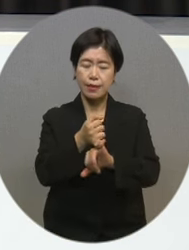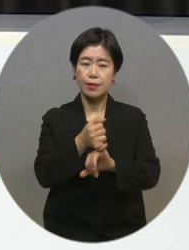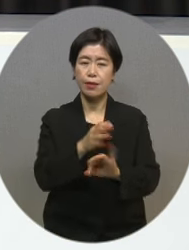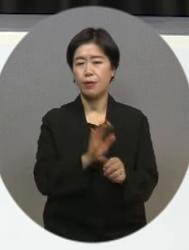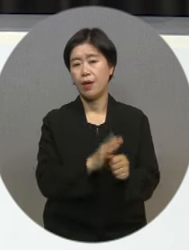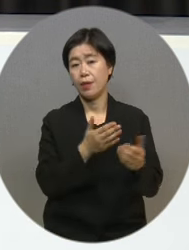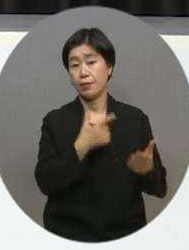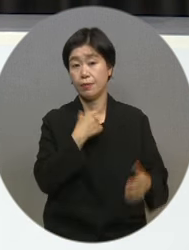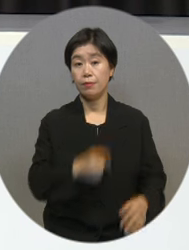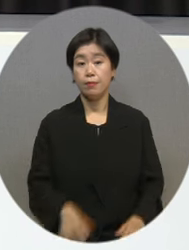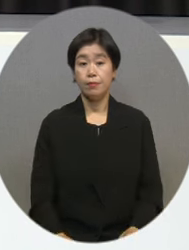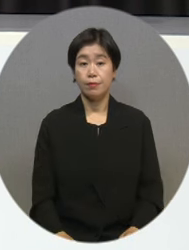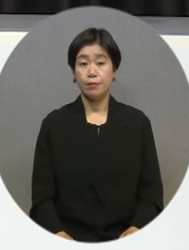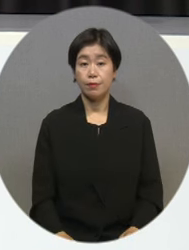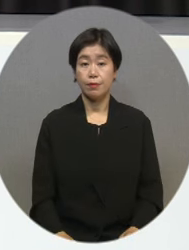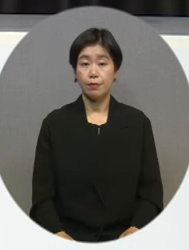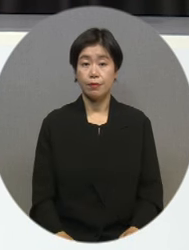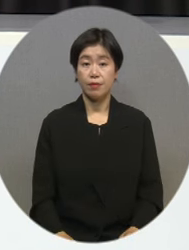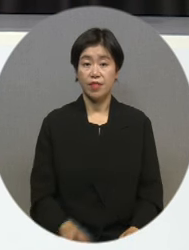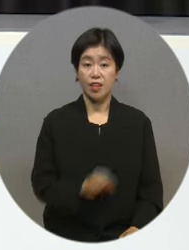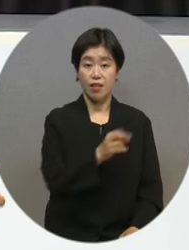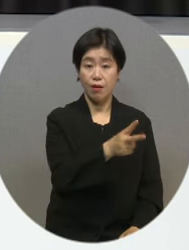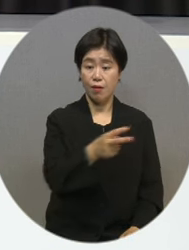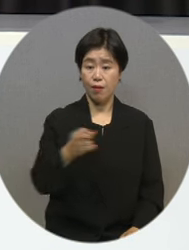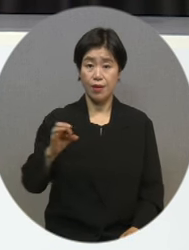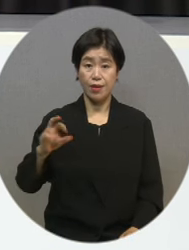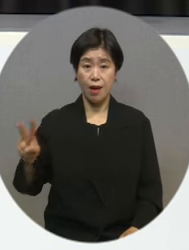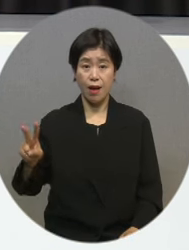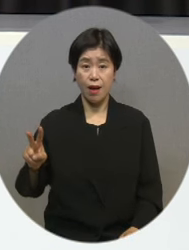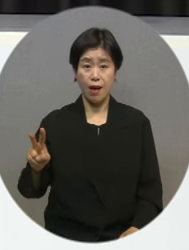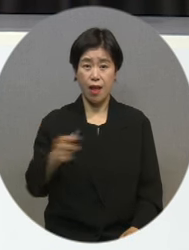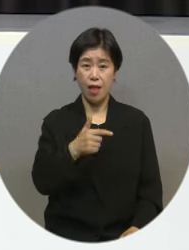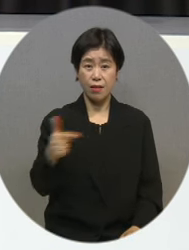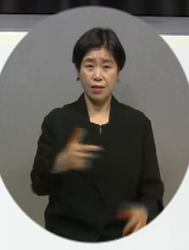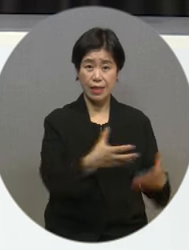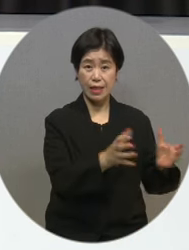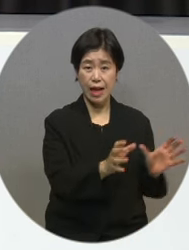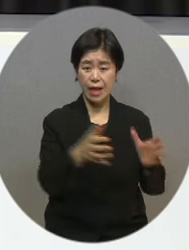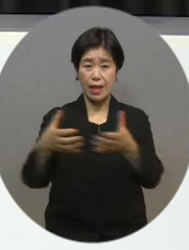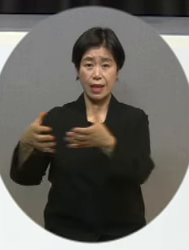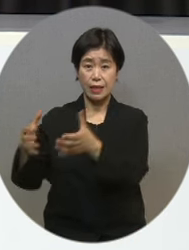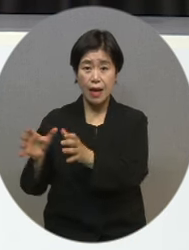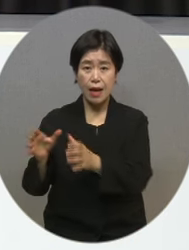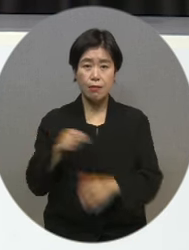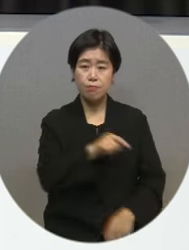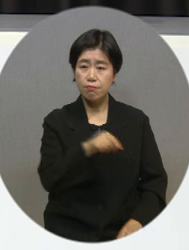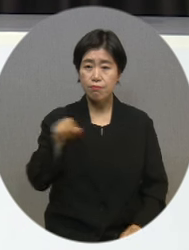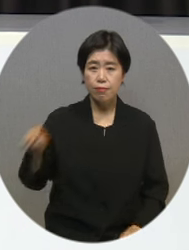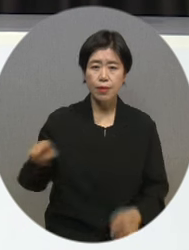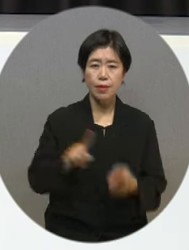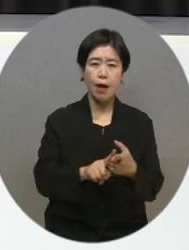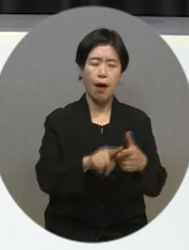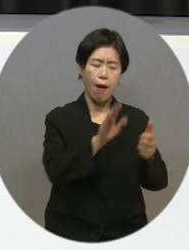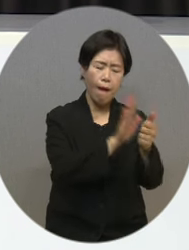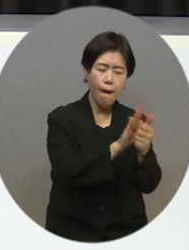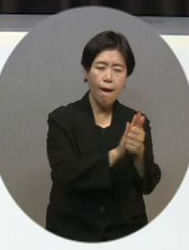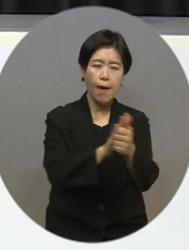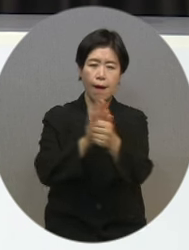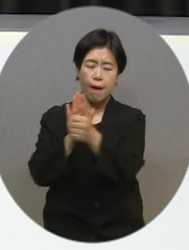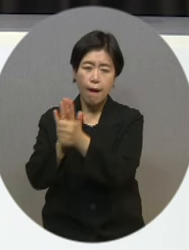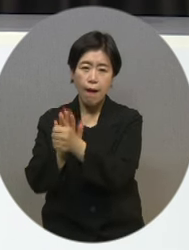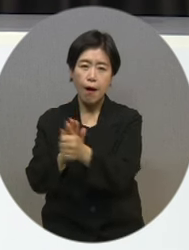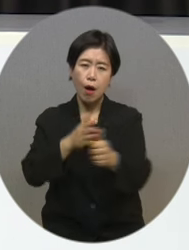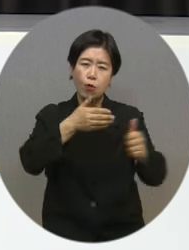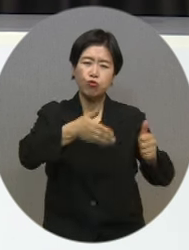거대 여당과 야당의 당선되신 여러 의원님들에게 협조와 설득과 이런